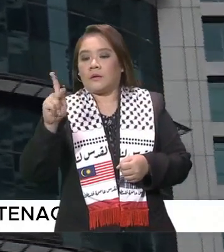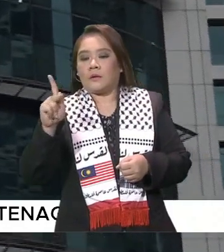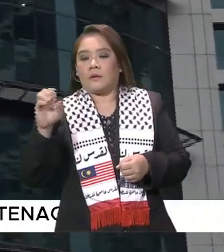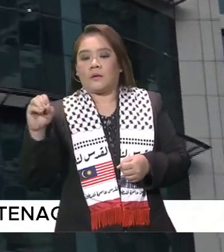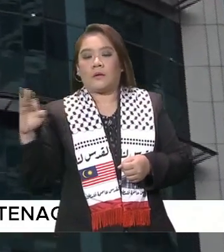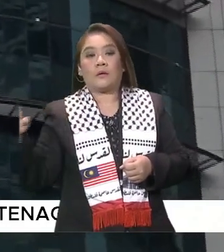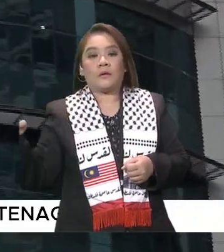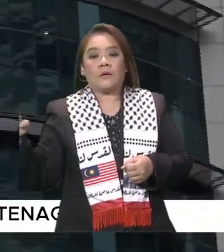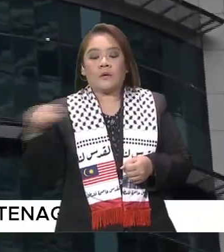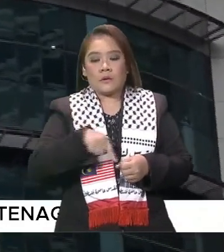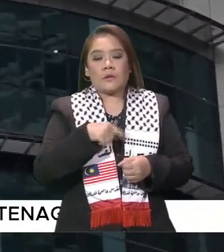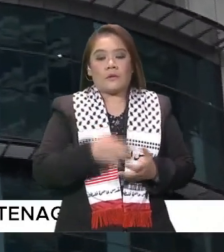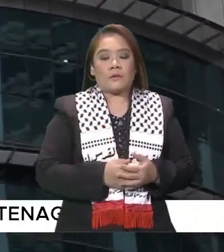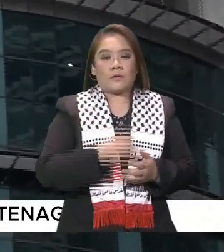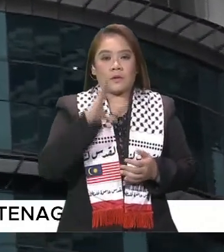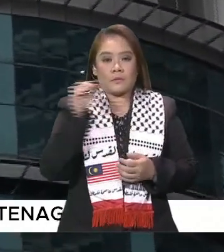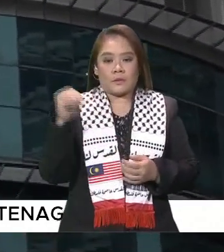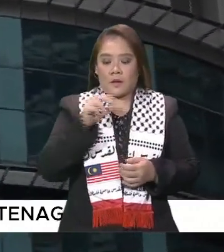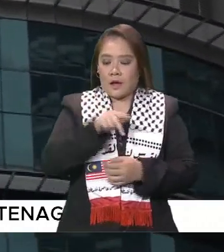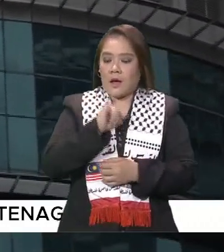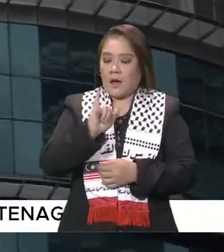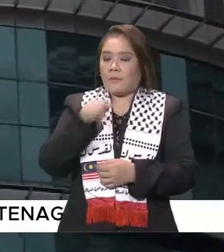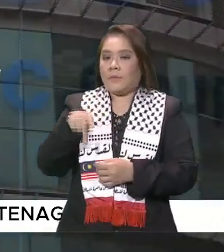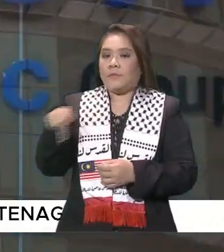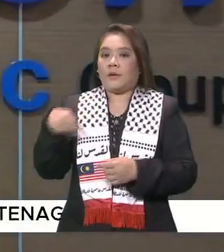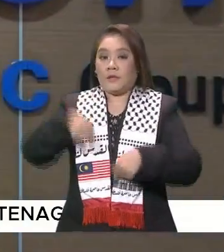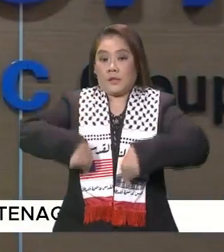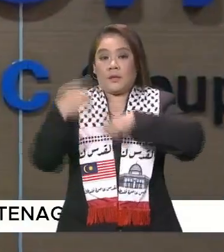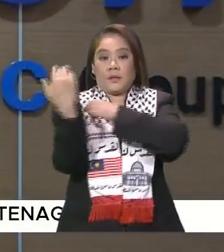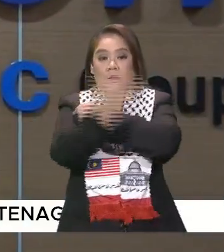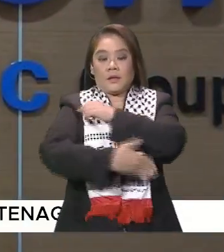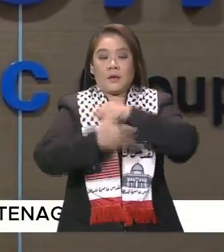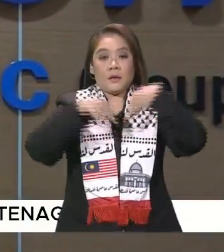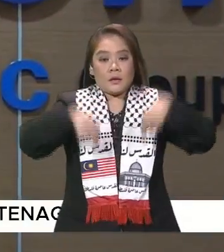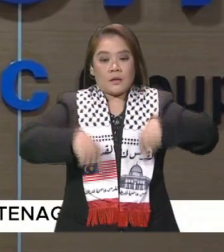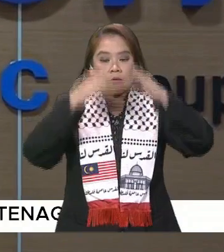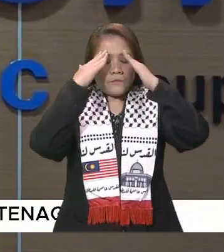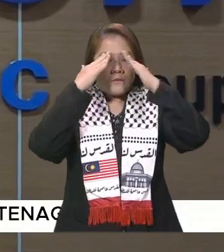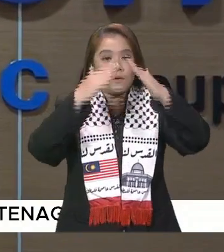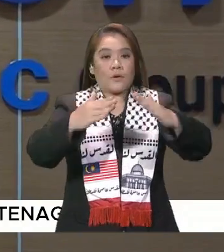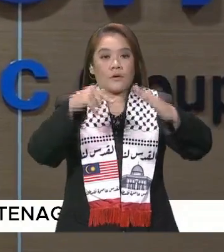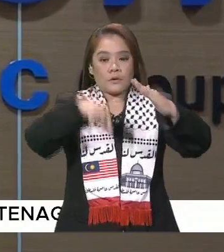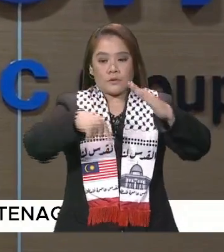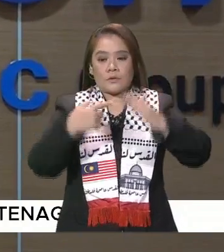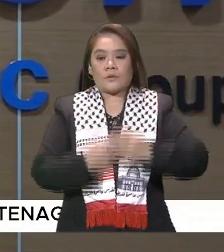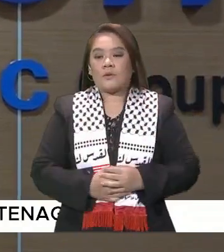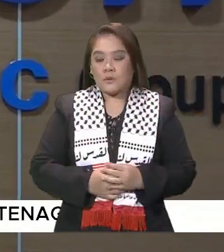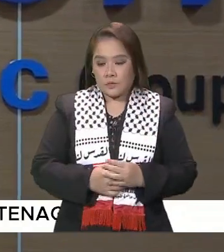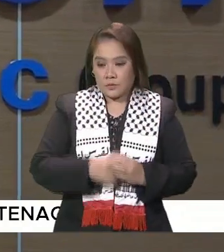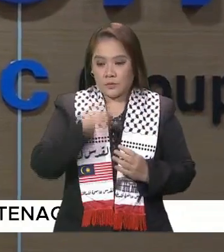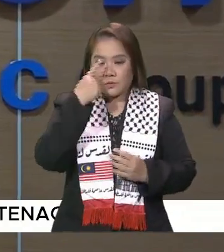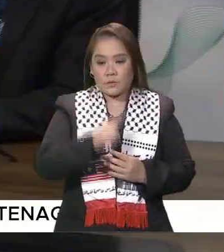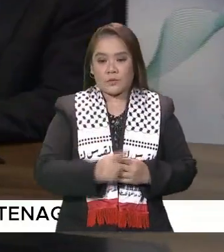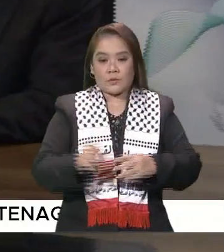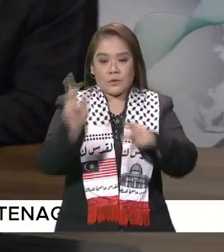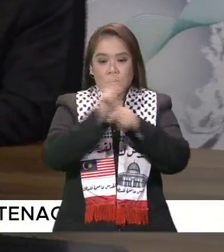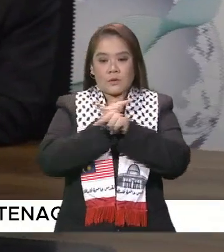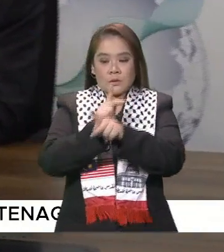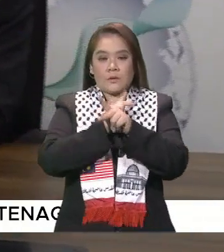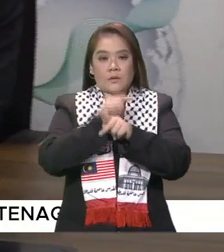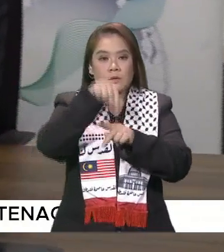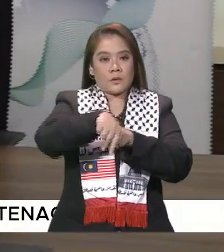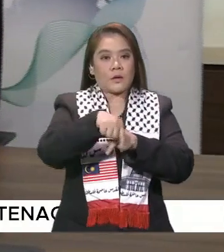syarikat penjana kuasa bebas IPP di negara ini yang memberi fokus terhadap keterjaminan sekuriti tenaga